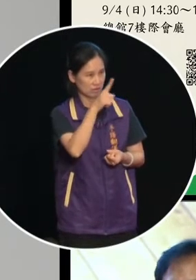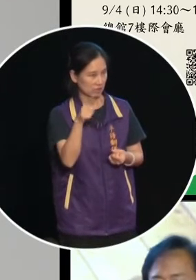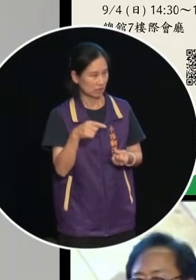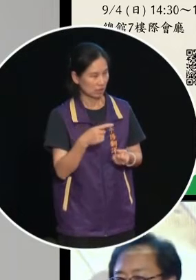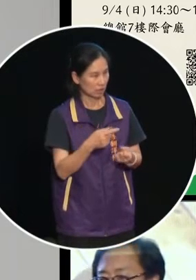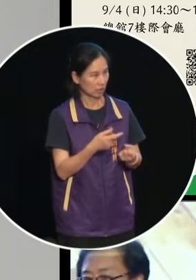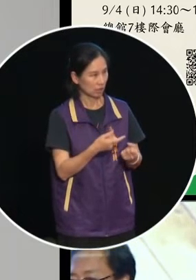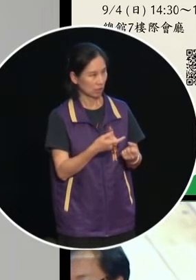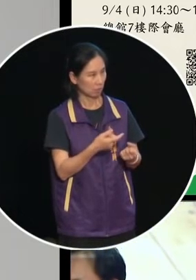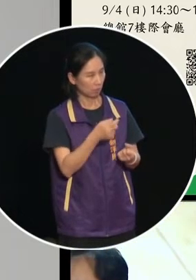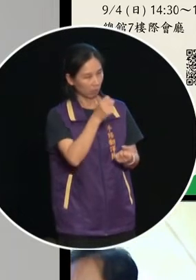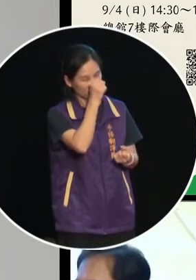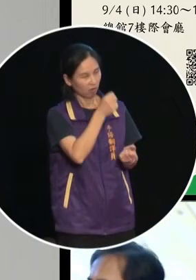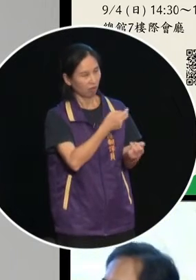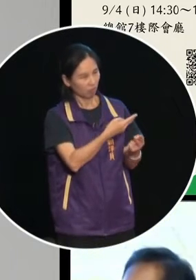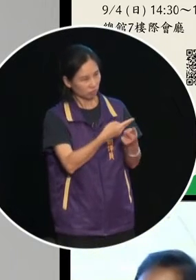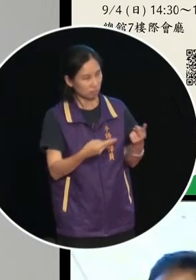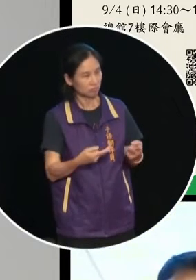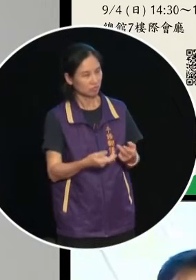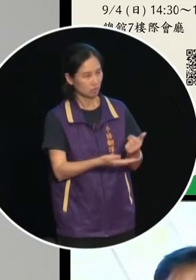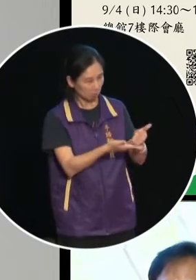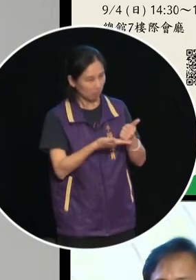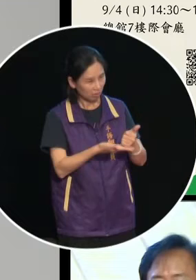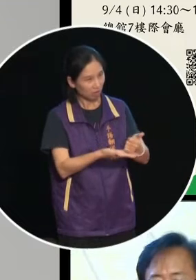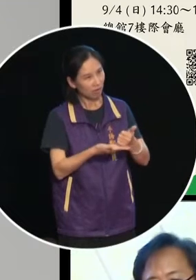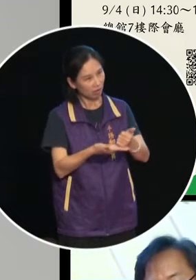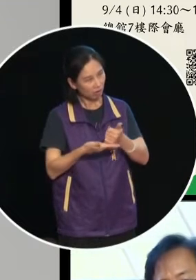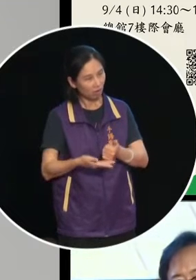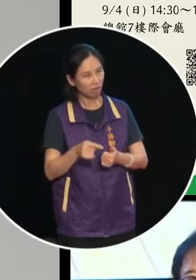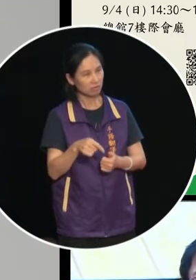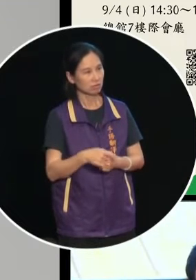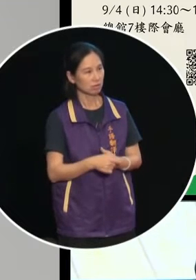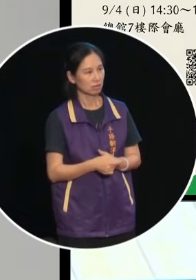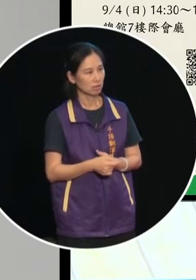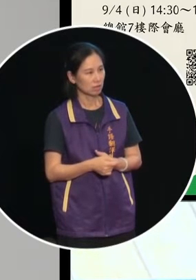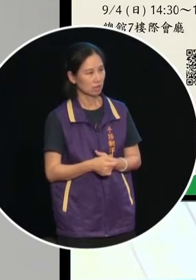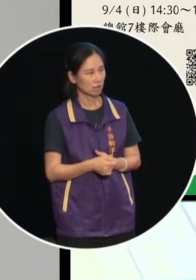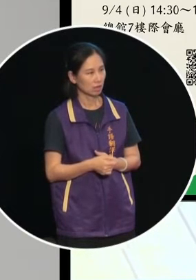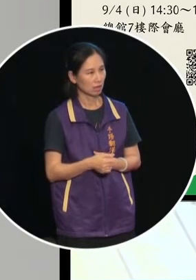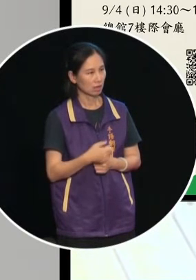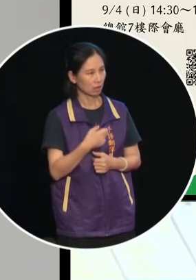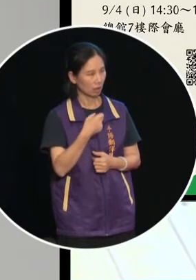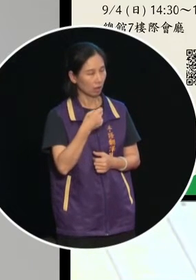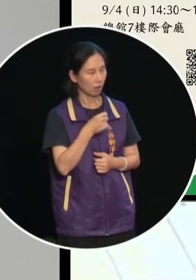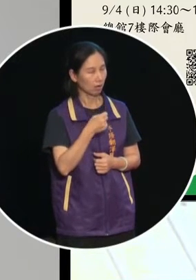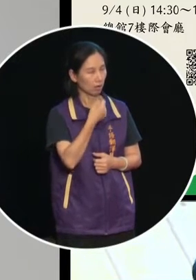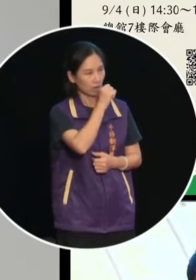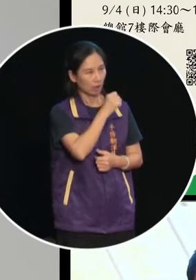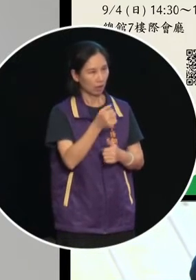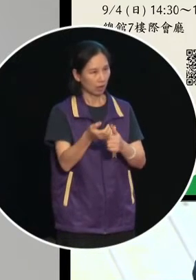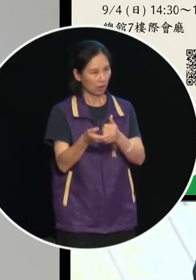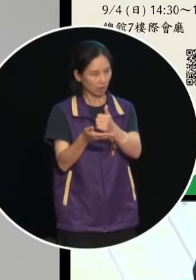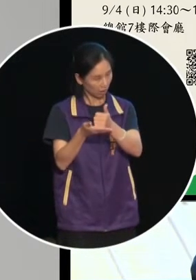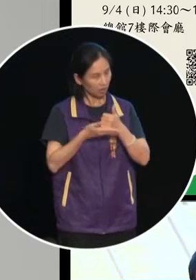度，是其实台湾获得台湾的粉丝很容易，就邀请来台湾，日本人都没有来过台湾